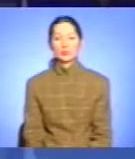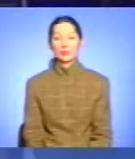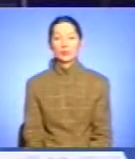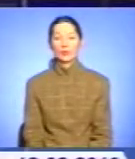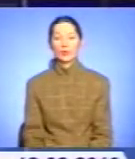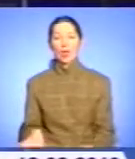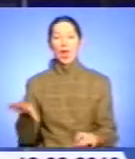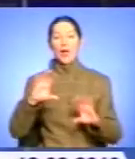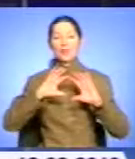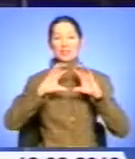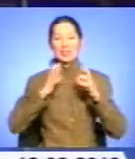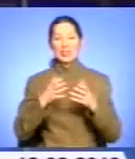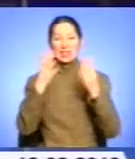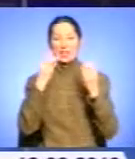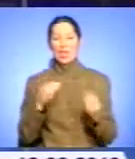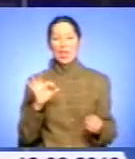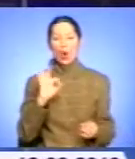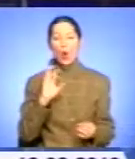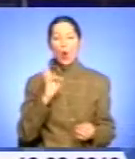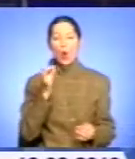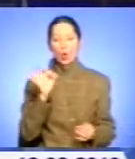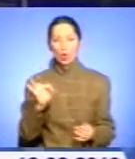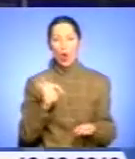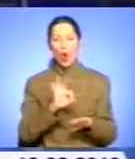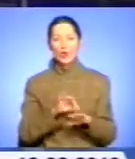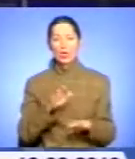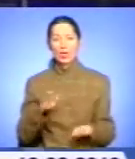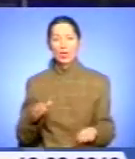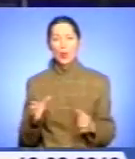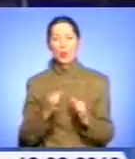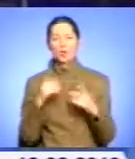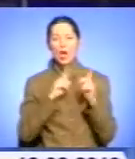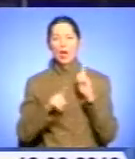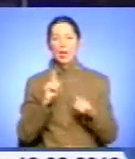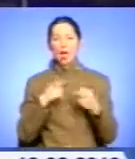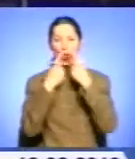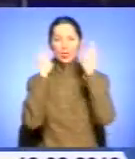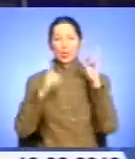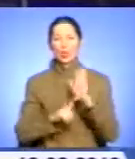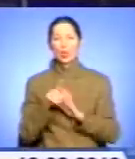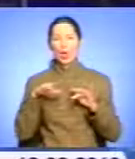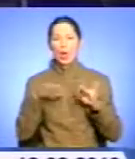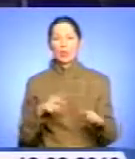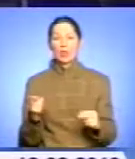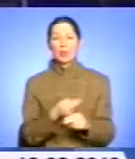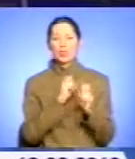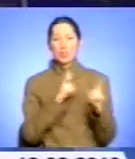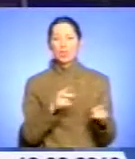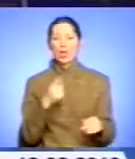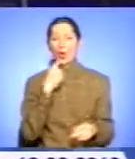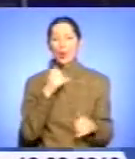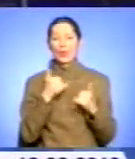У Всесвітній день онкохворих дітей опікунська рада оголосила про початок акції «Безпечна кров» для важкохворих дітей